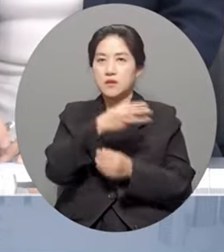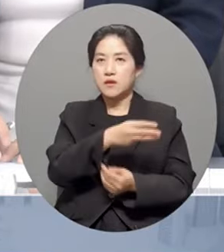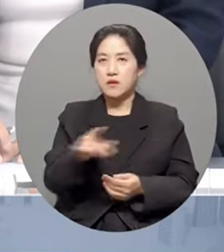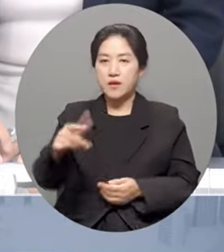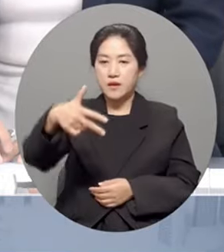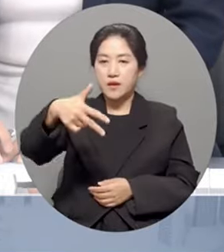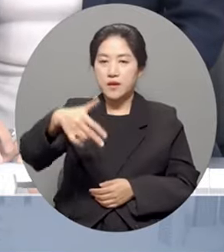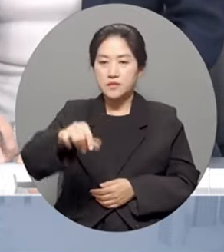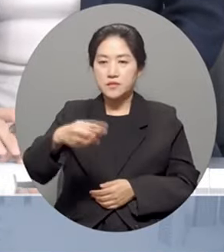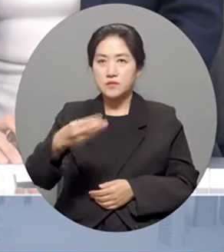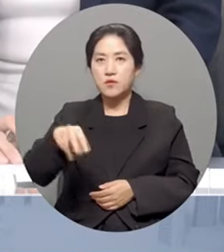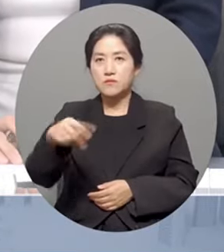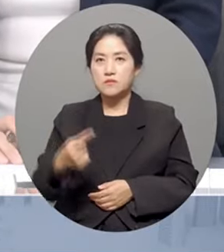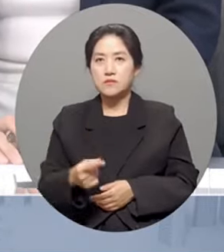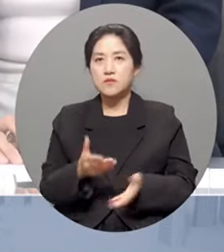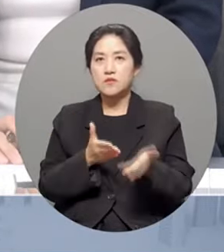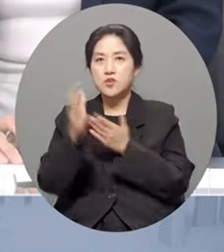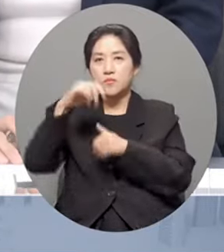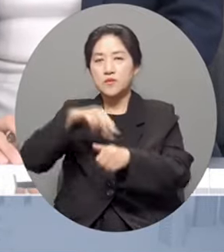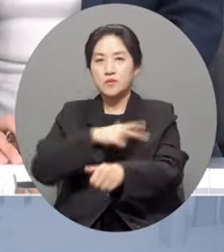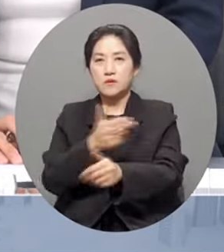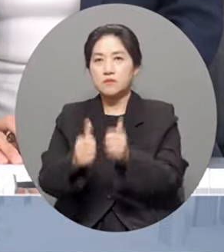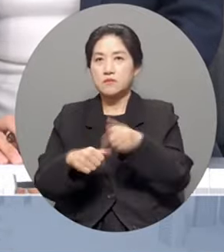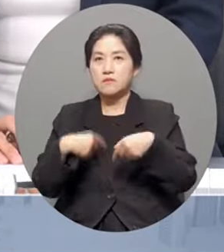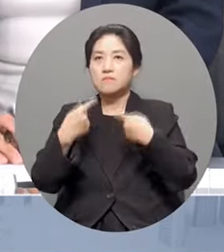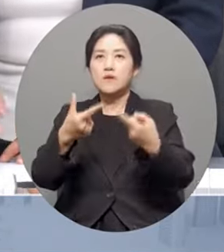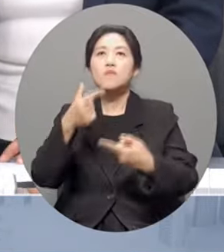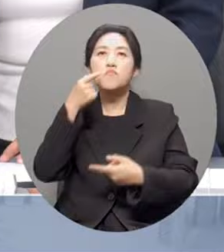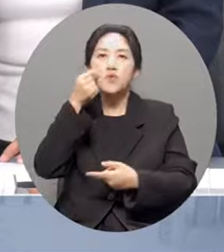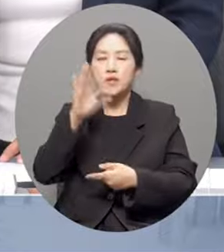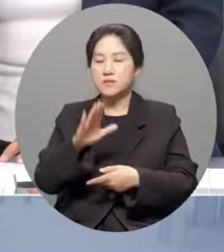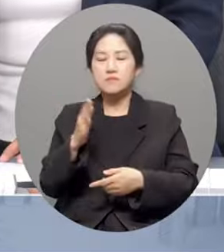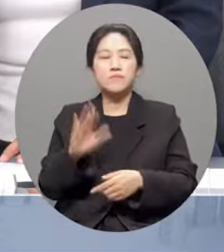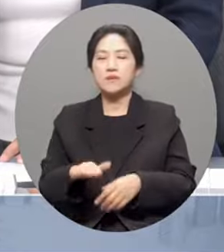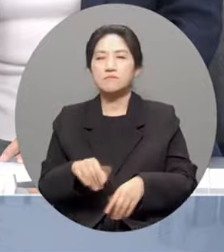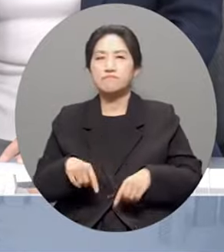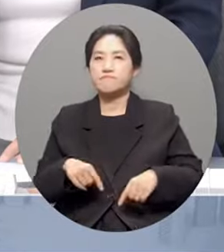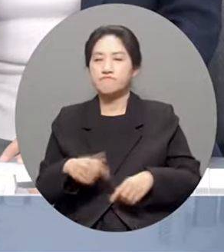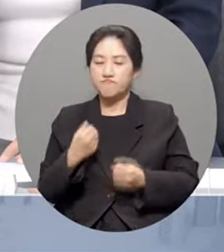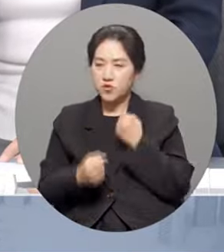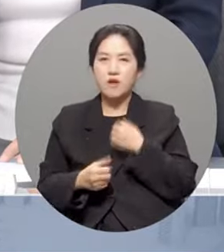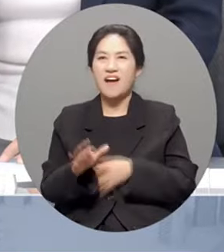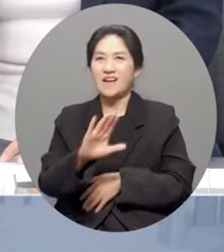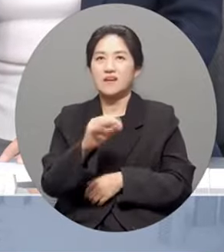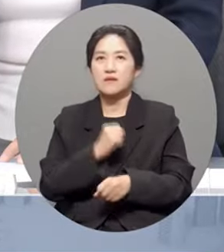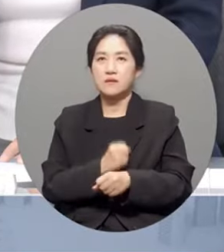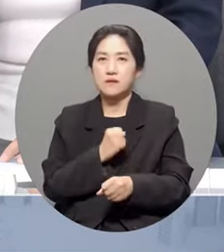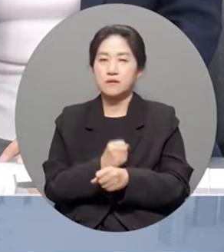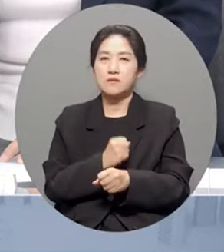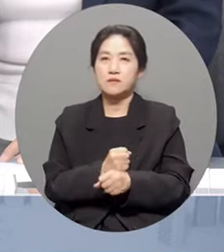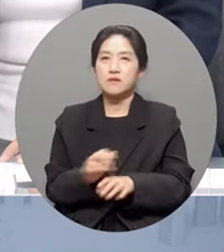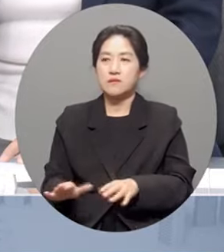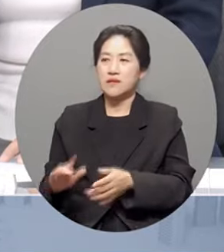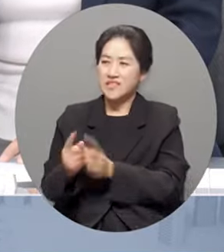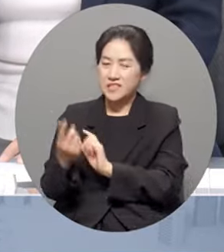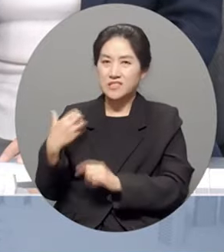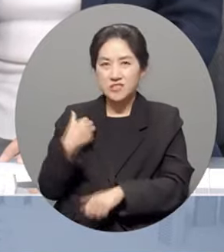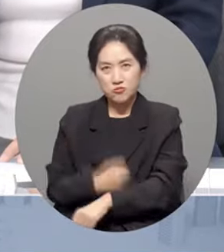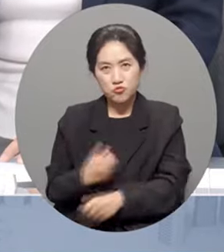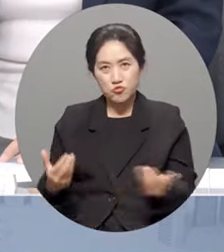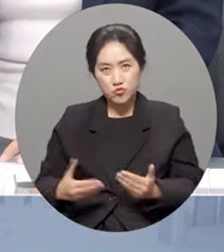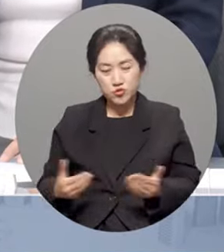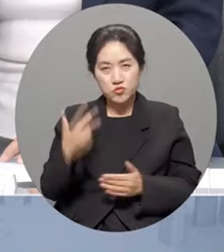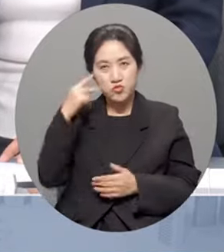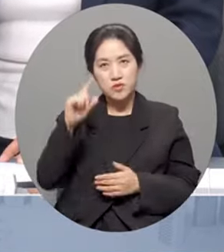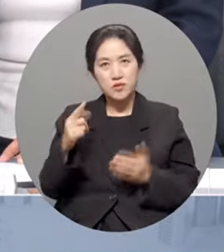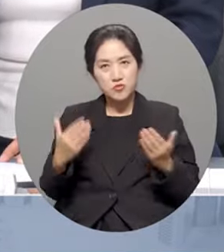응시할 수 없지만 그래도 복귀하지 않겠다는 입장입니다 이들의 공백을 매워 오면서 주 1회 휴진을 하기도 했던 의대 교수들은 향후